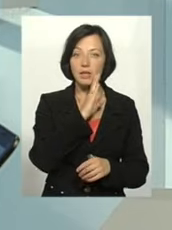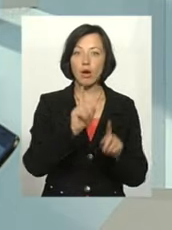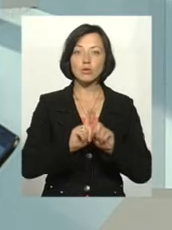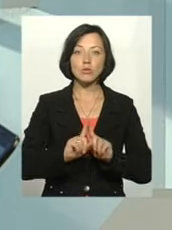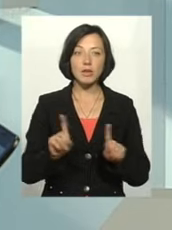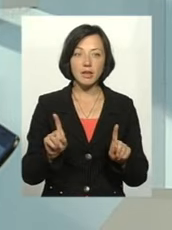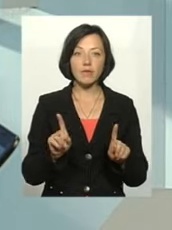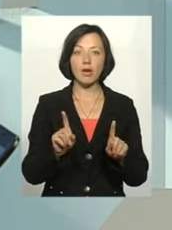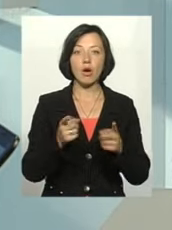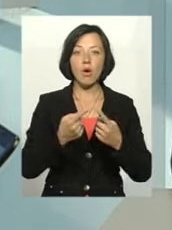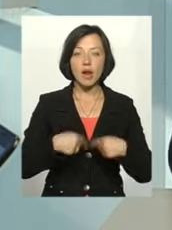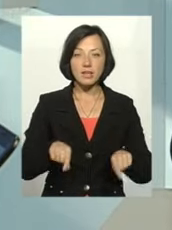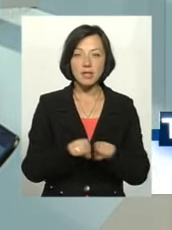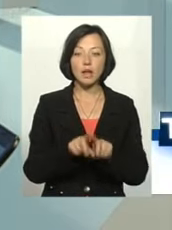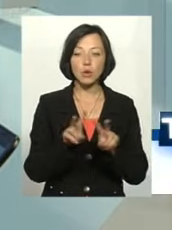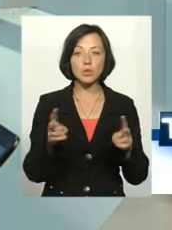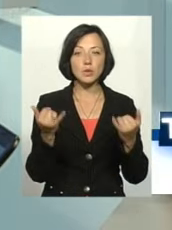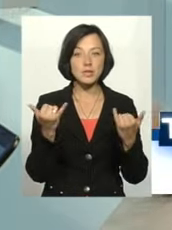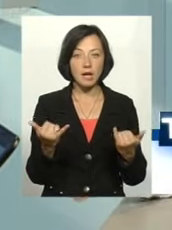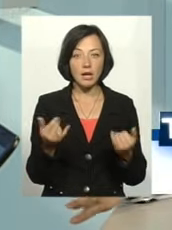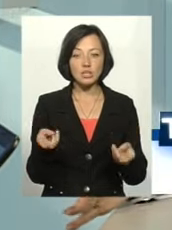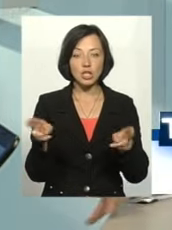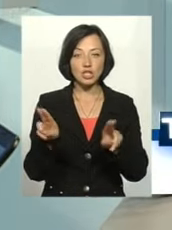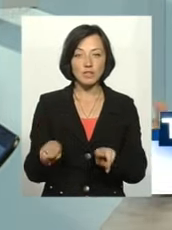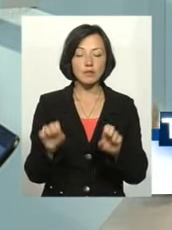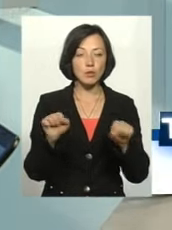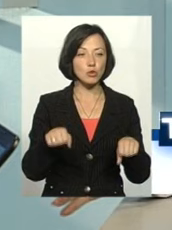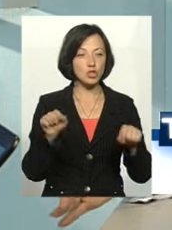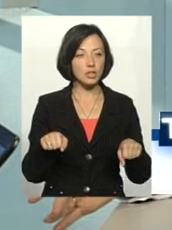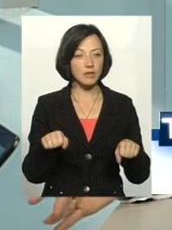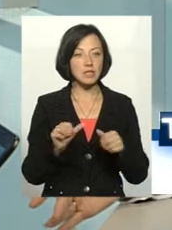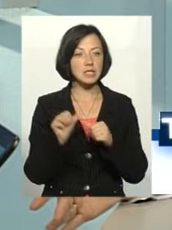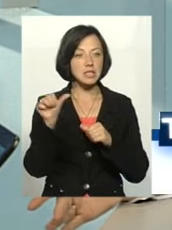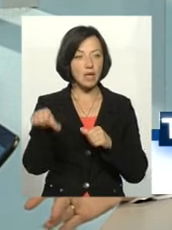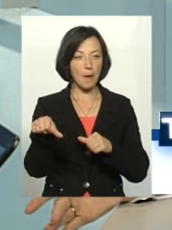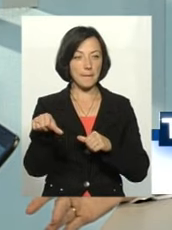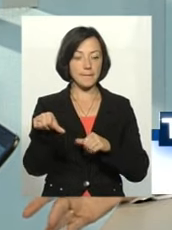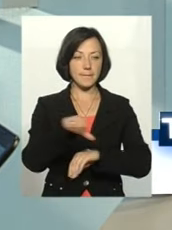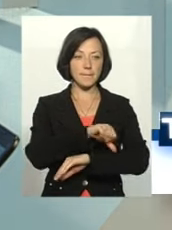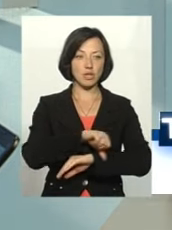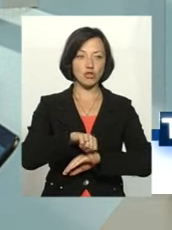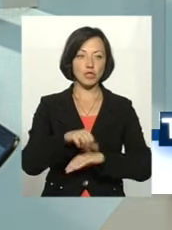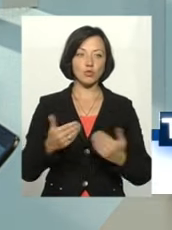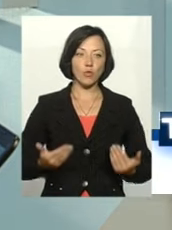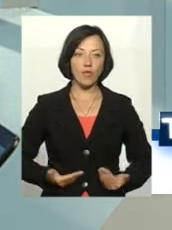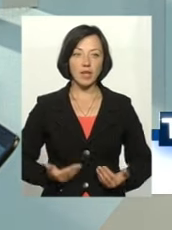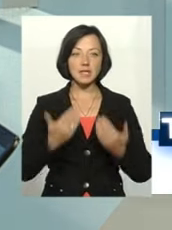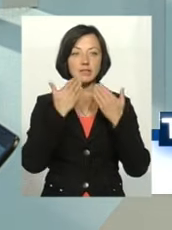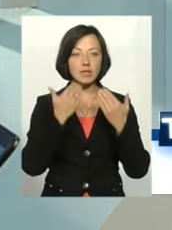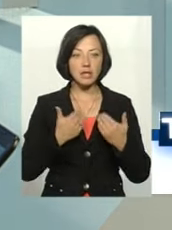особливі організації, ті, хто зараз лишився, можливо, за межею існування,